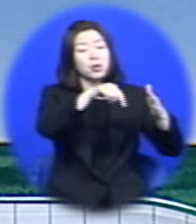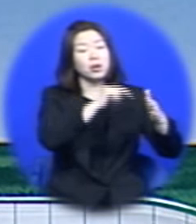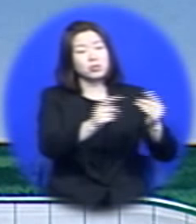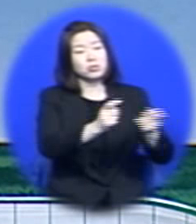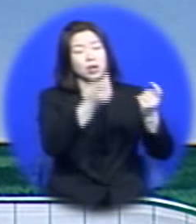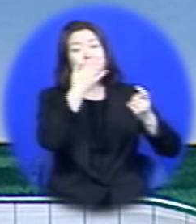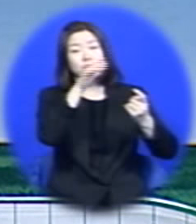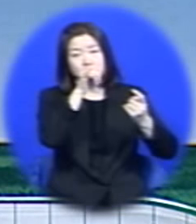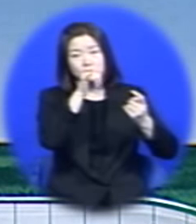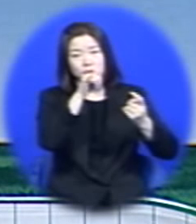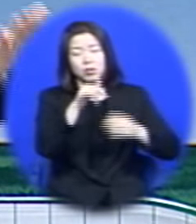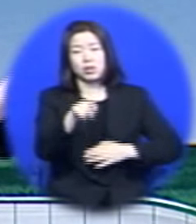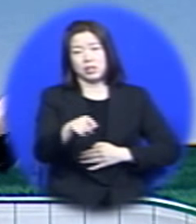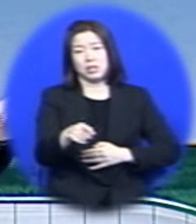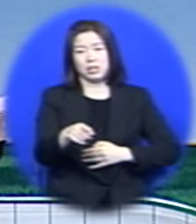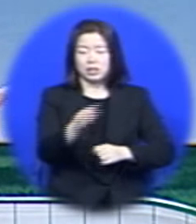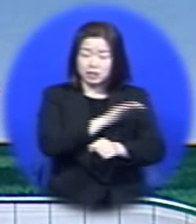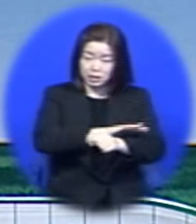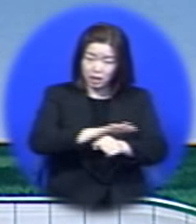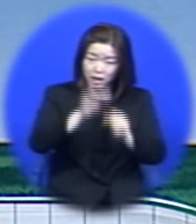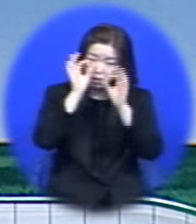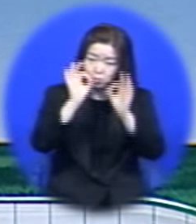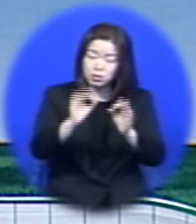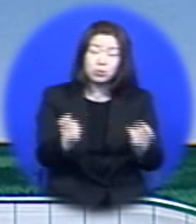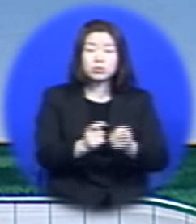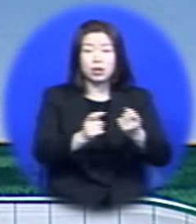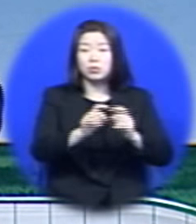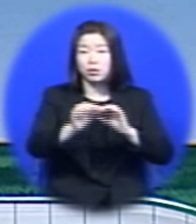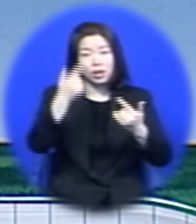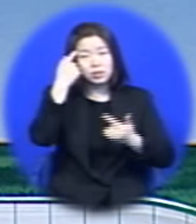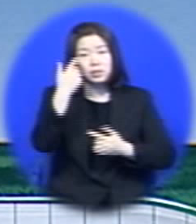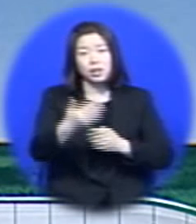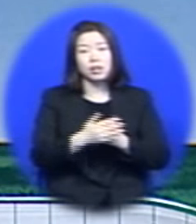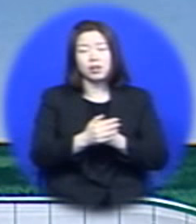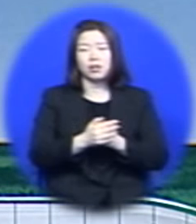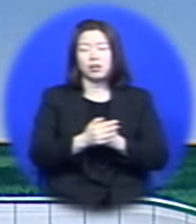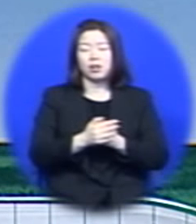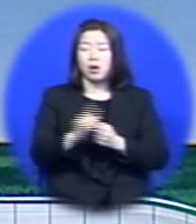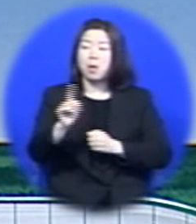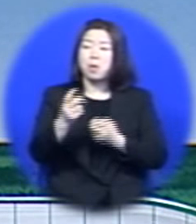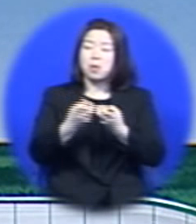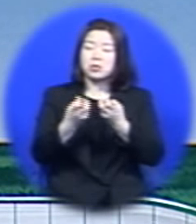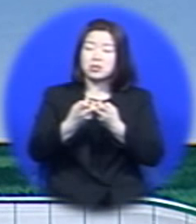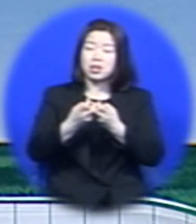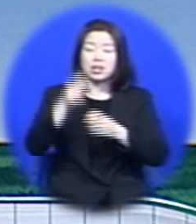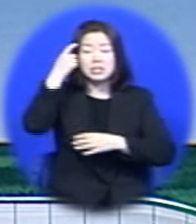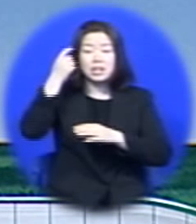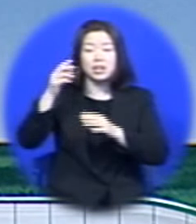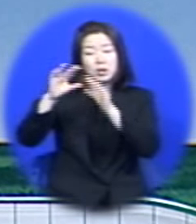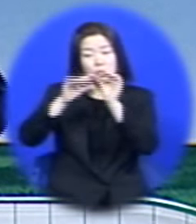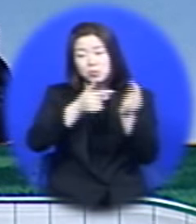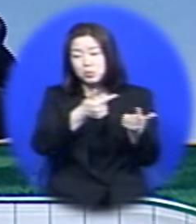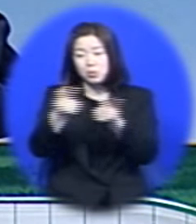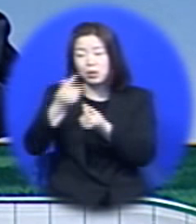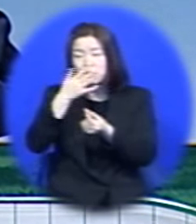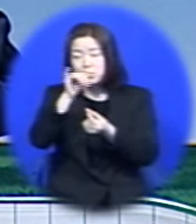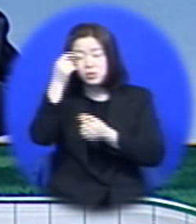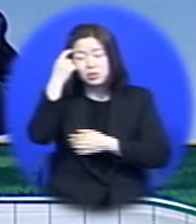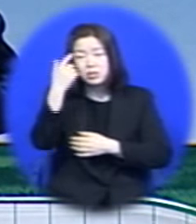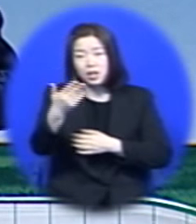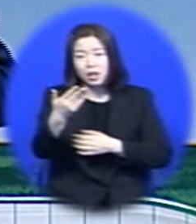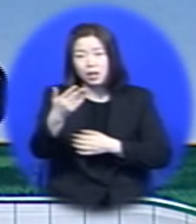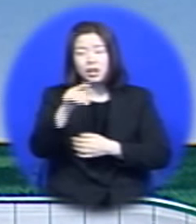뭐. 잘해보자고 싸우는 거 아니겠어요? 아, 어떻게 의견이 다 똑같을 수 있어요? 이렇게